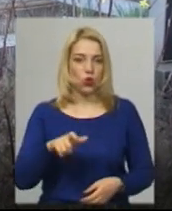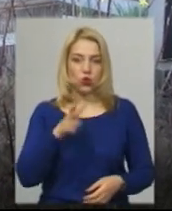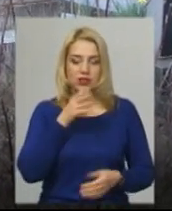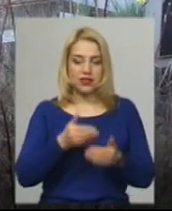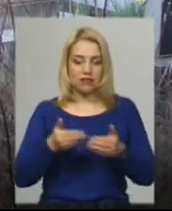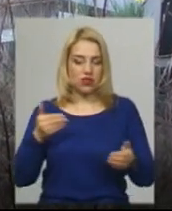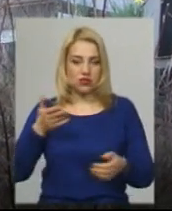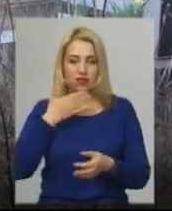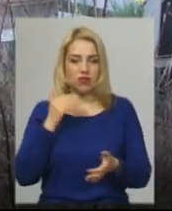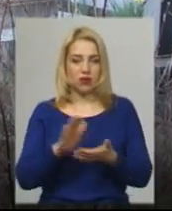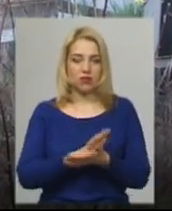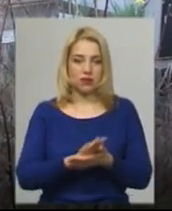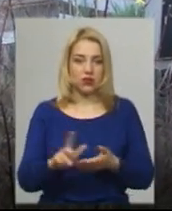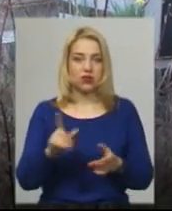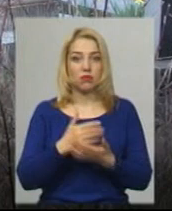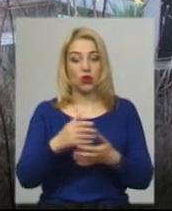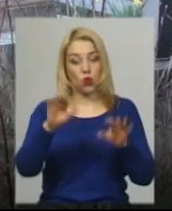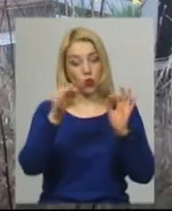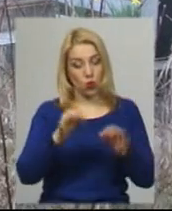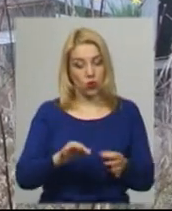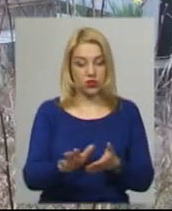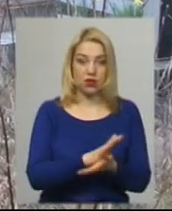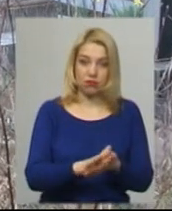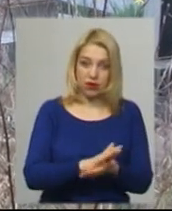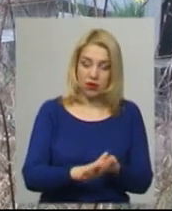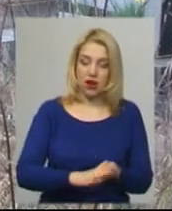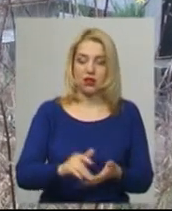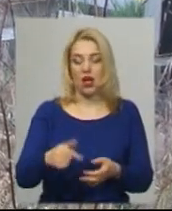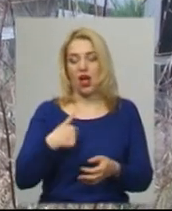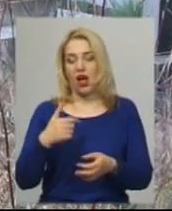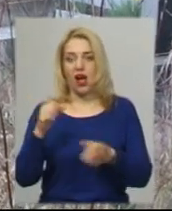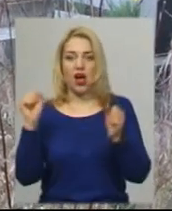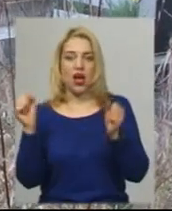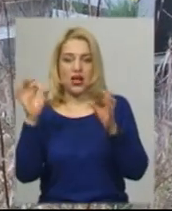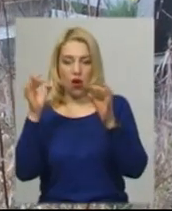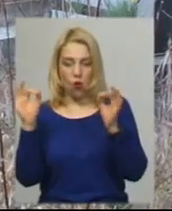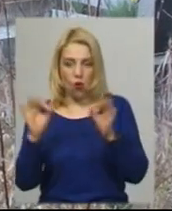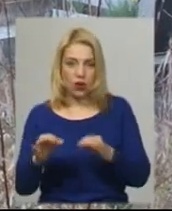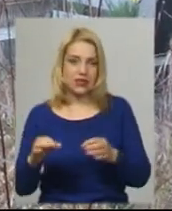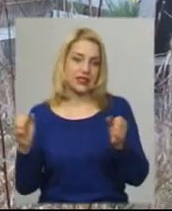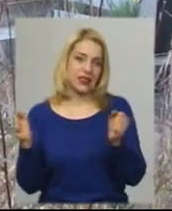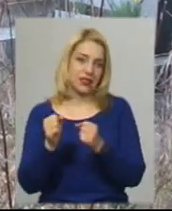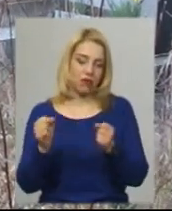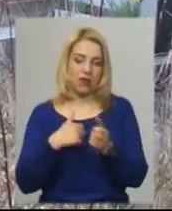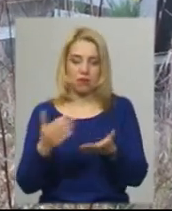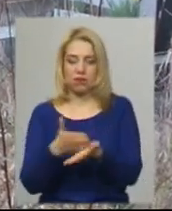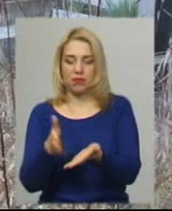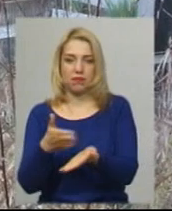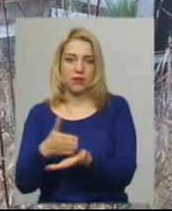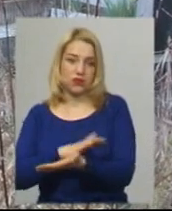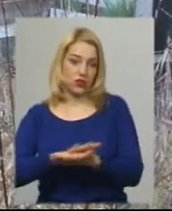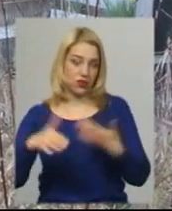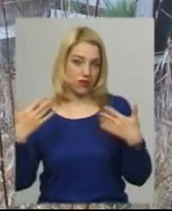Якби прибирали осінню, щоб ми могли за осінь, за зиму повивозити сміття, то нам було б, звичайно, легше. Але люди, бачите,